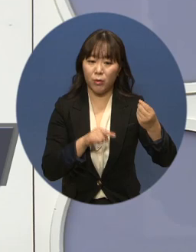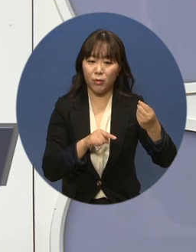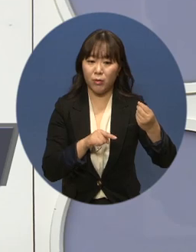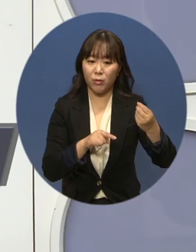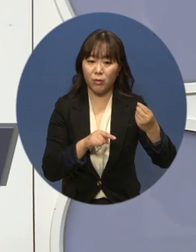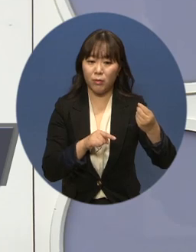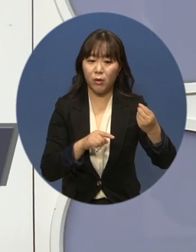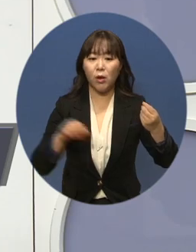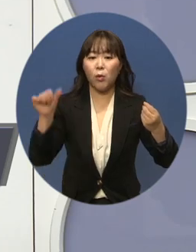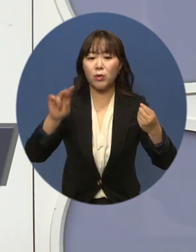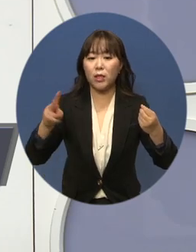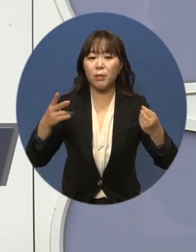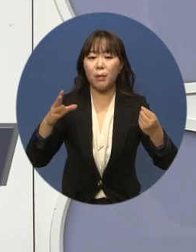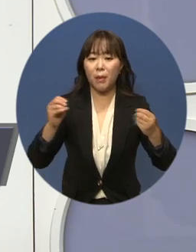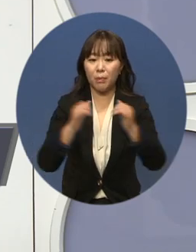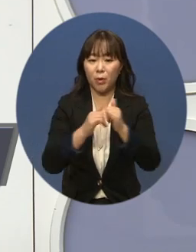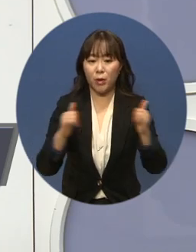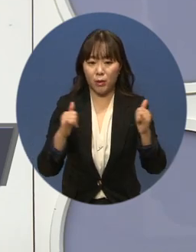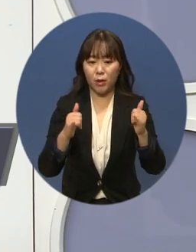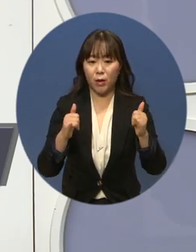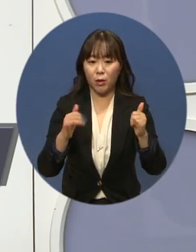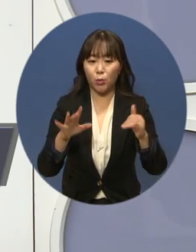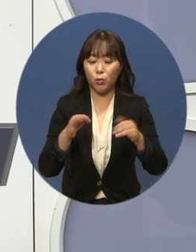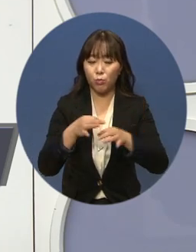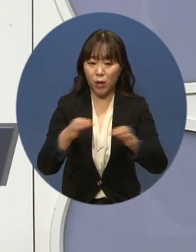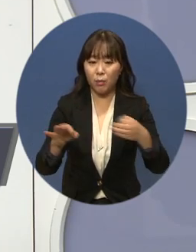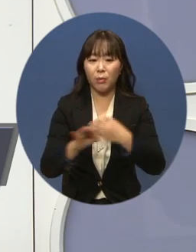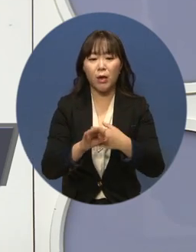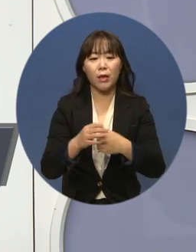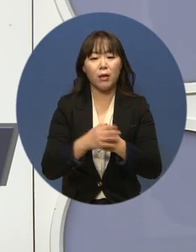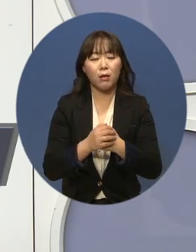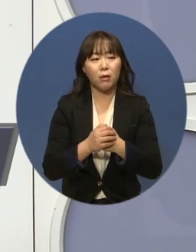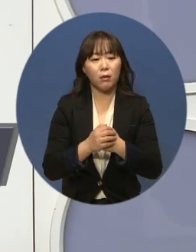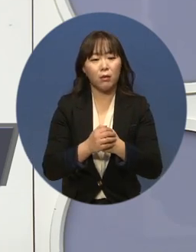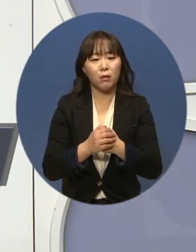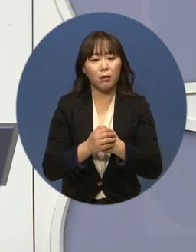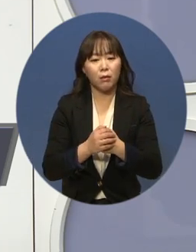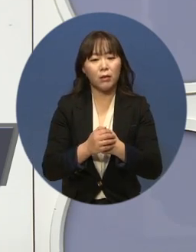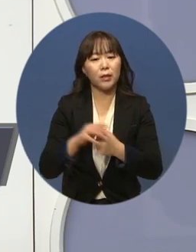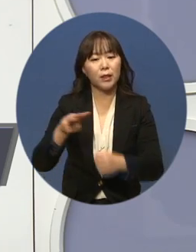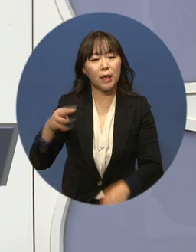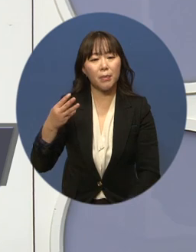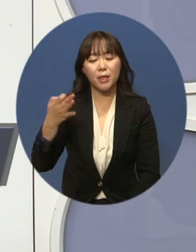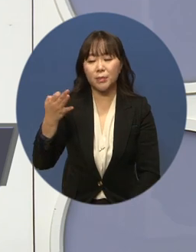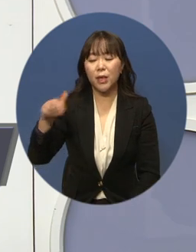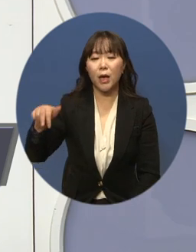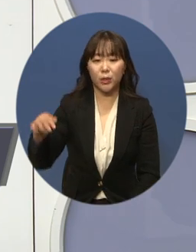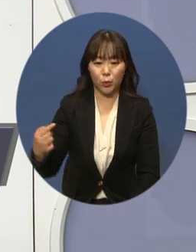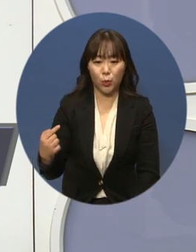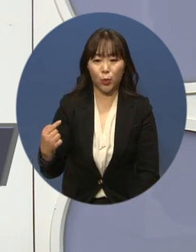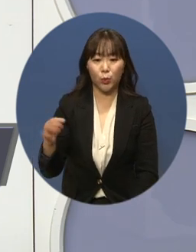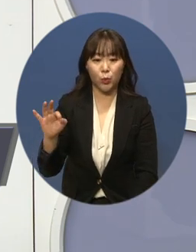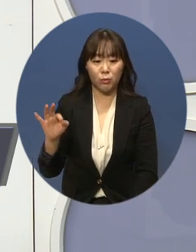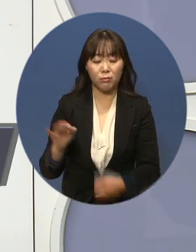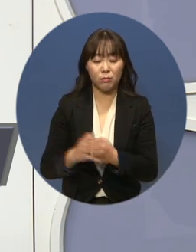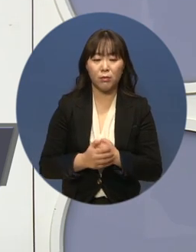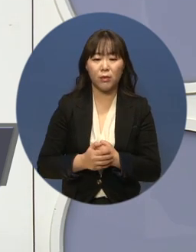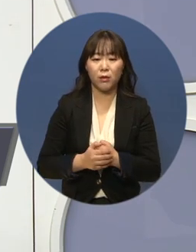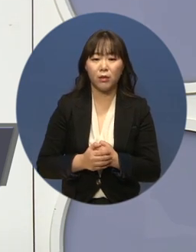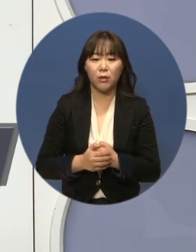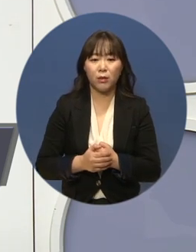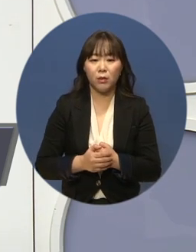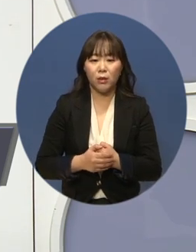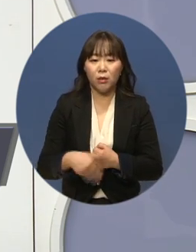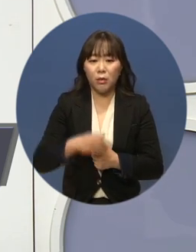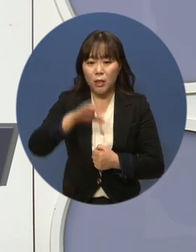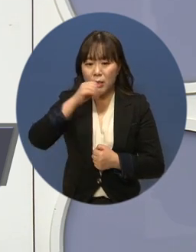않습니까? 그래서 5,200만 원한테 그 주면 이게 314조 정도 됩니다. 그런데 그걸 당장